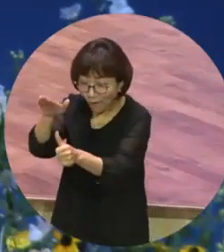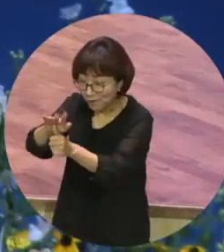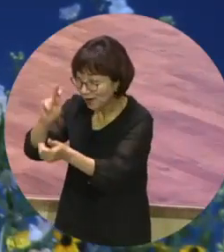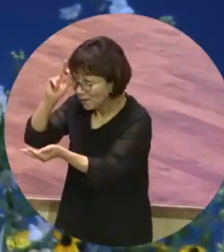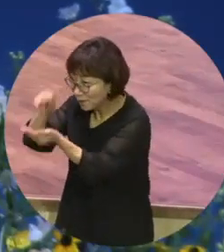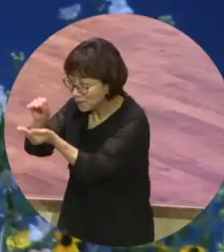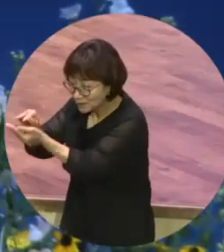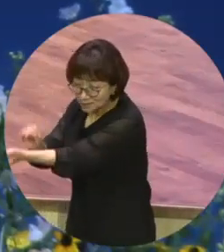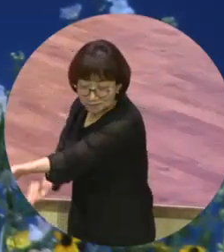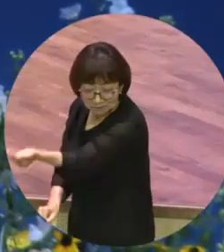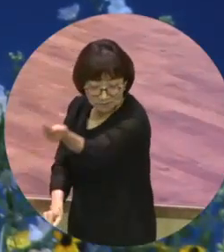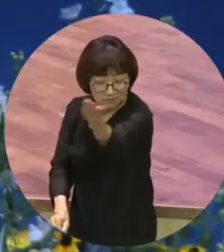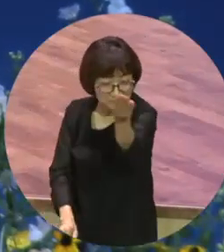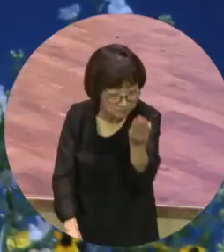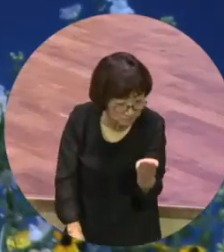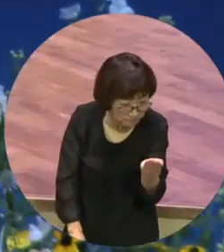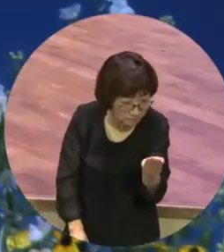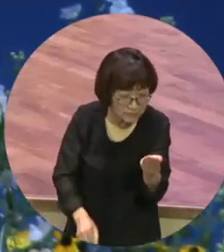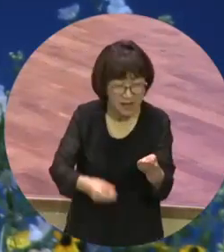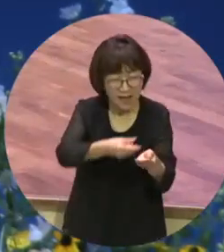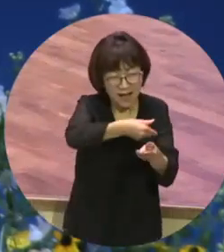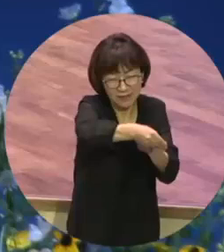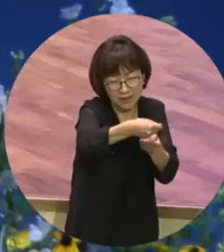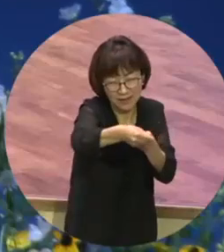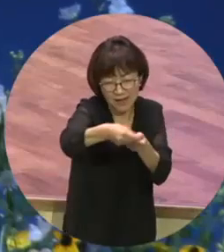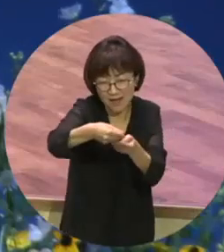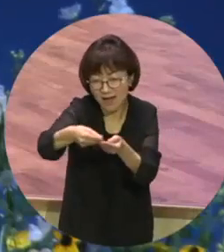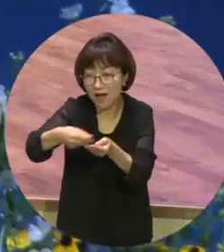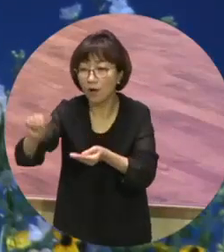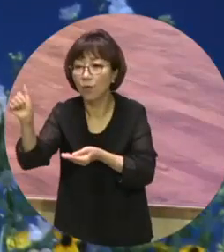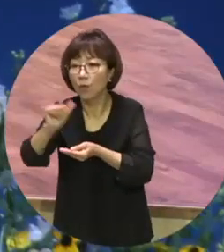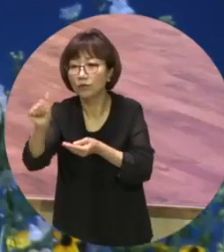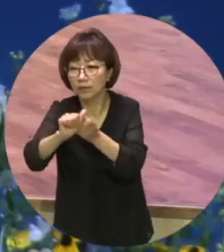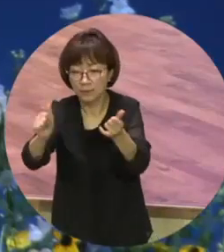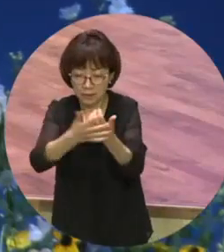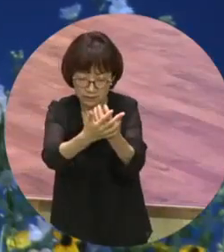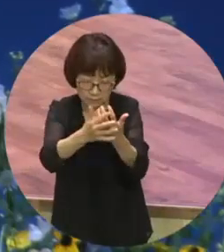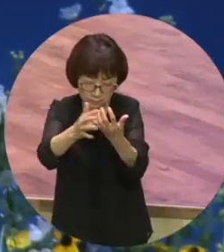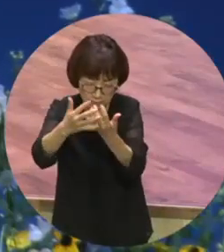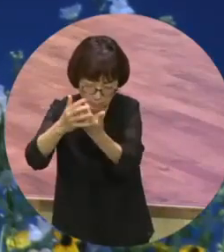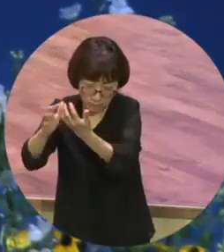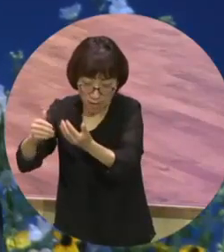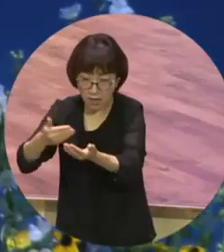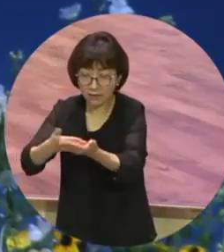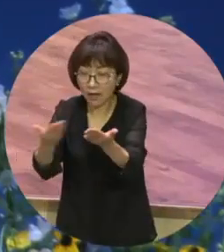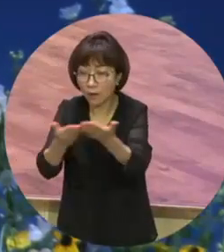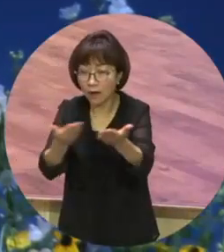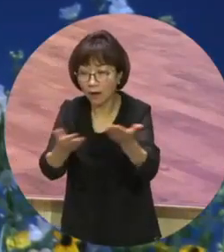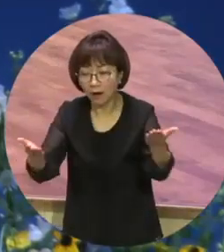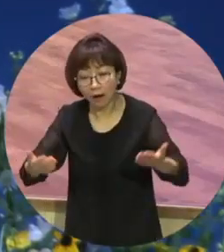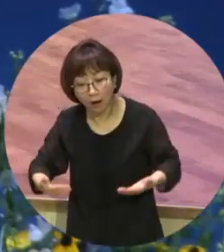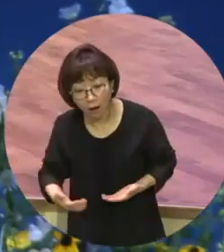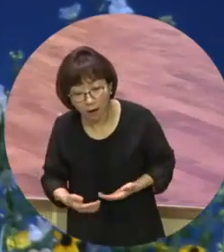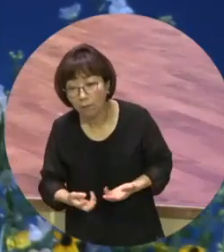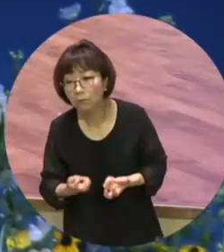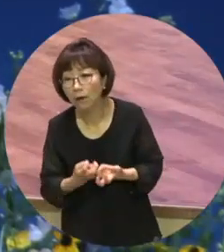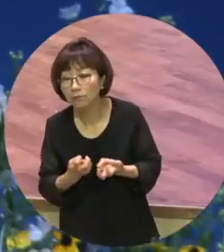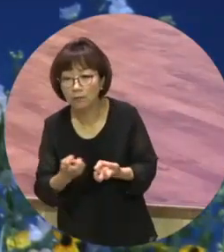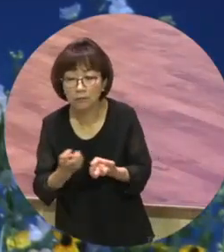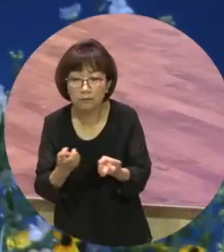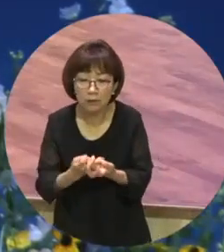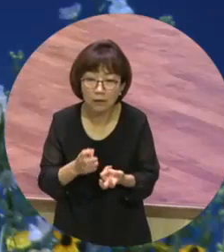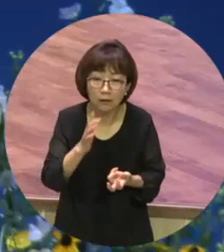개로 5,000명 먹고 12광주리가 남았다. 과학적으로, 의학적으로, 물리학적으로 어떻게 설명할